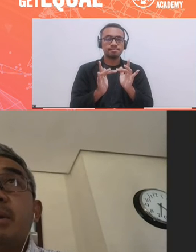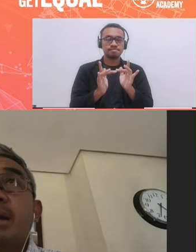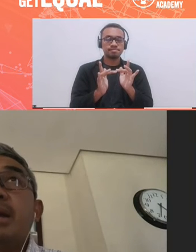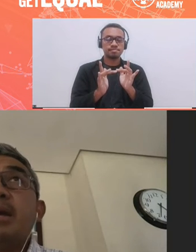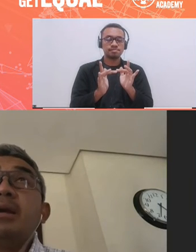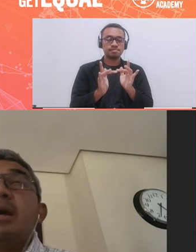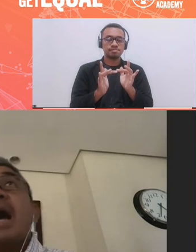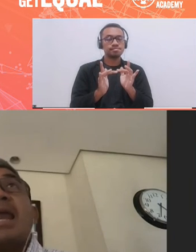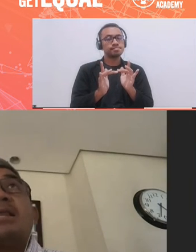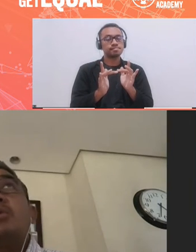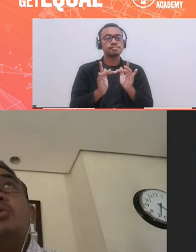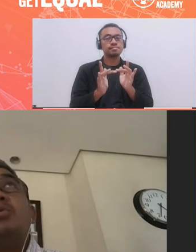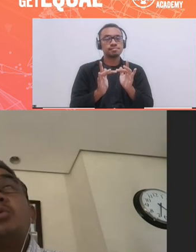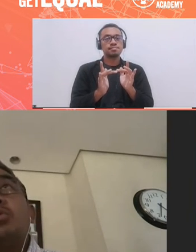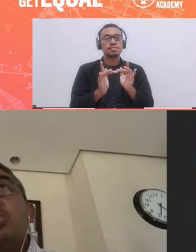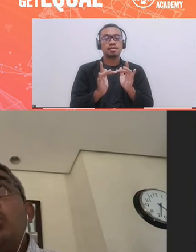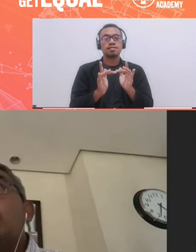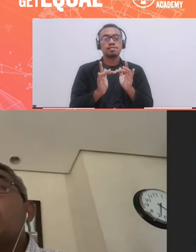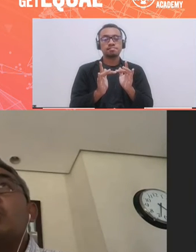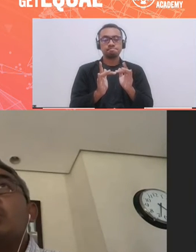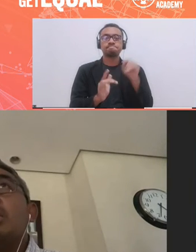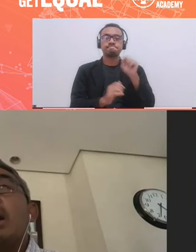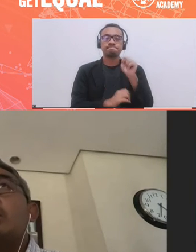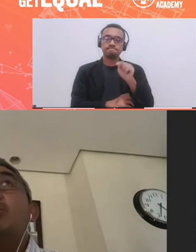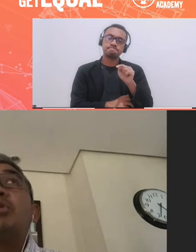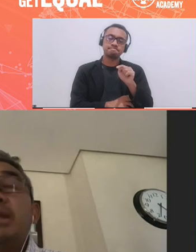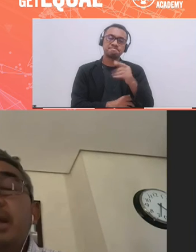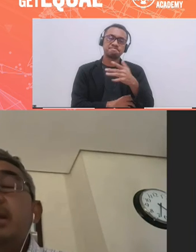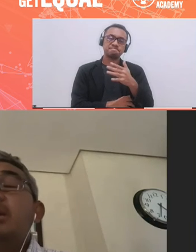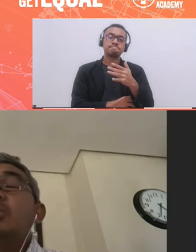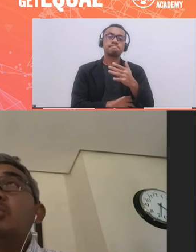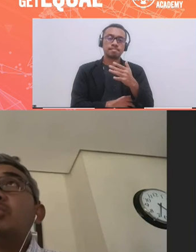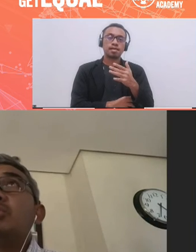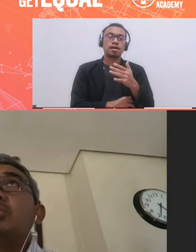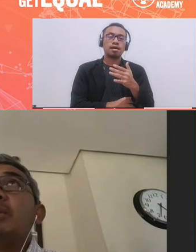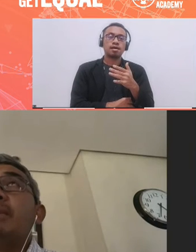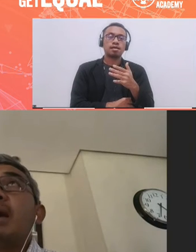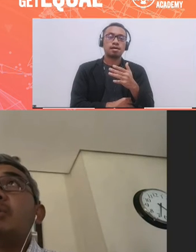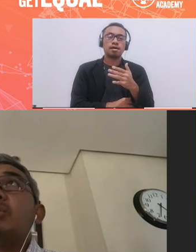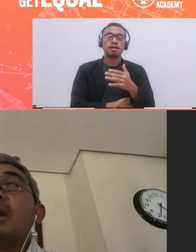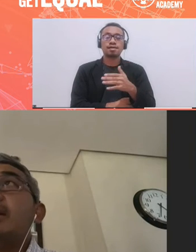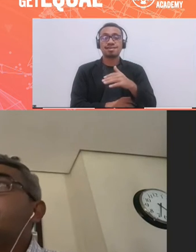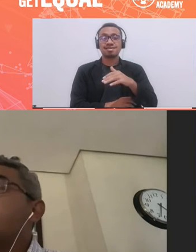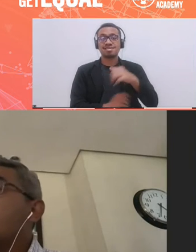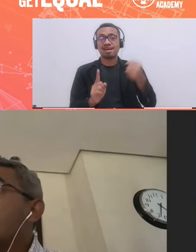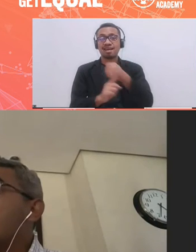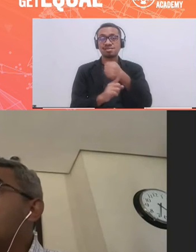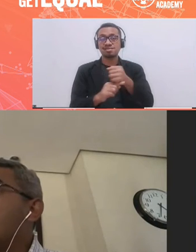dijadikan sebagai alat untuk atau bukti untuk